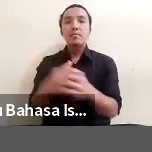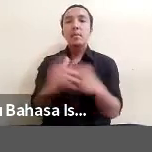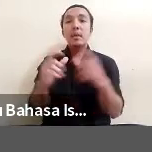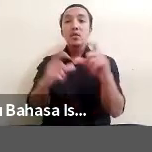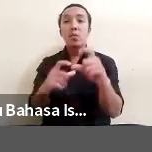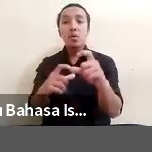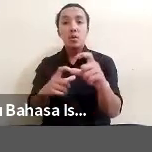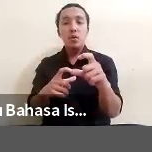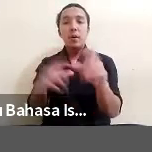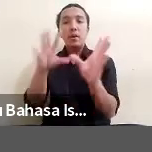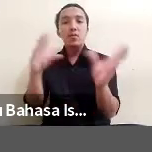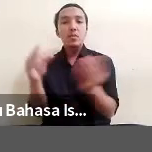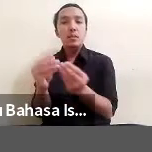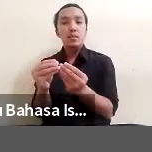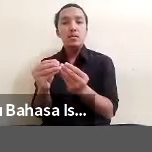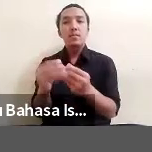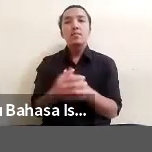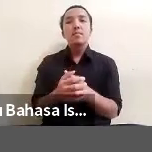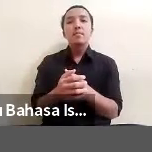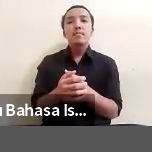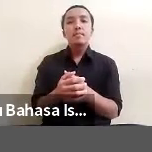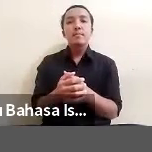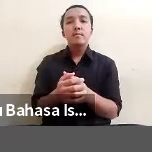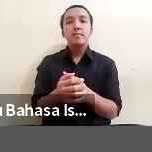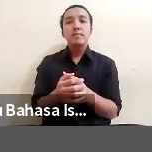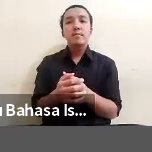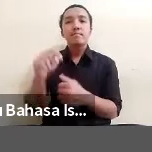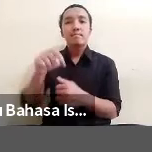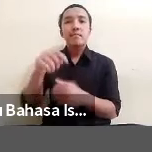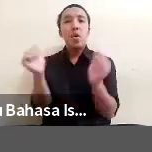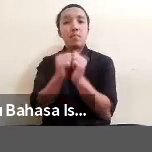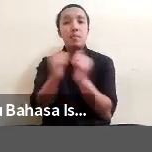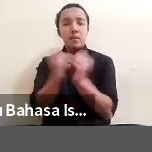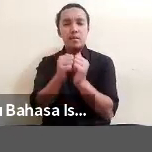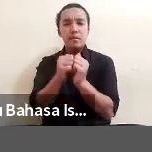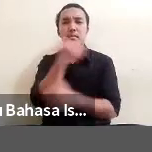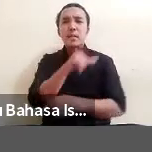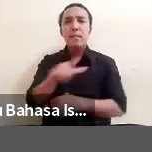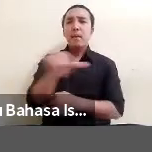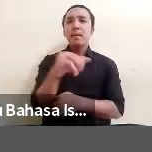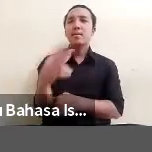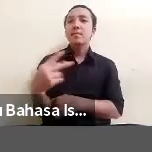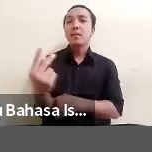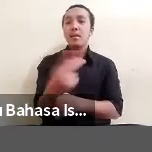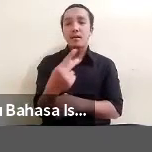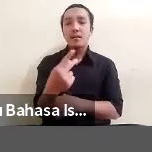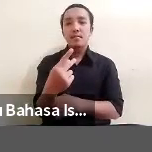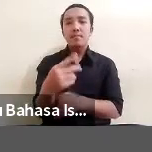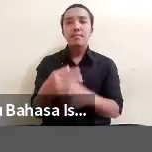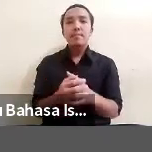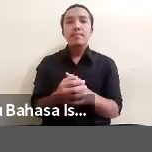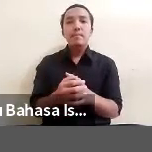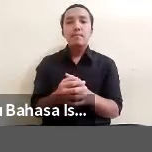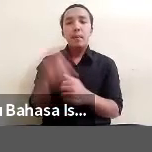Inklusi terintegrasi ini adalah komitmen kita bersama baik di sektor pemerintah,